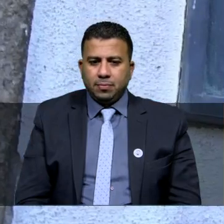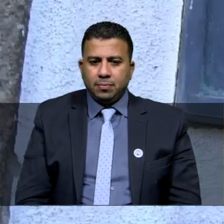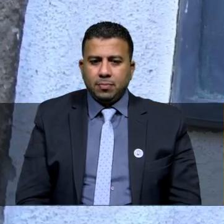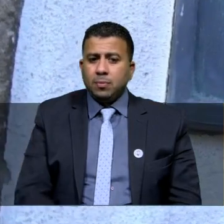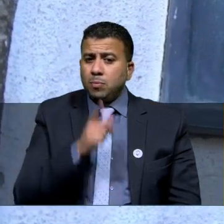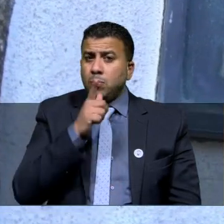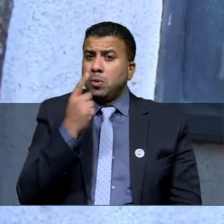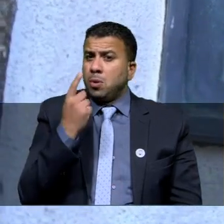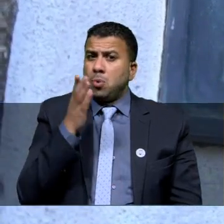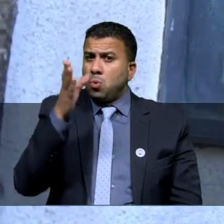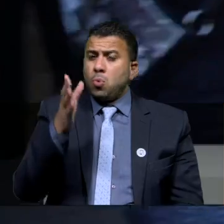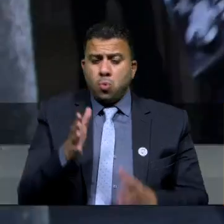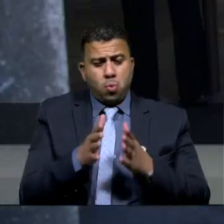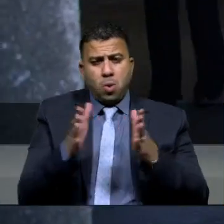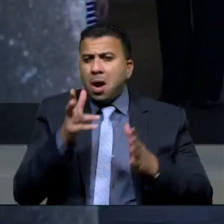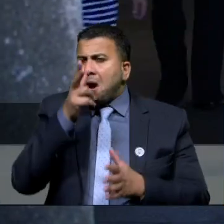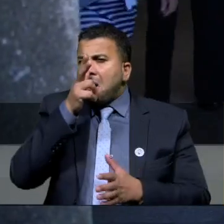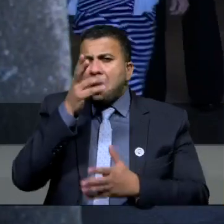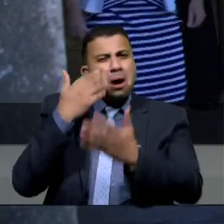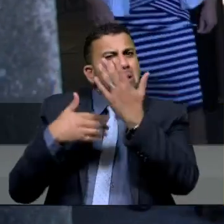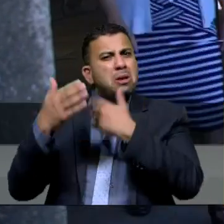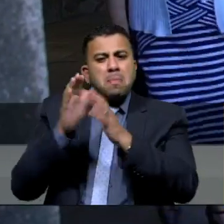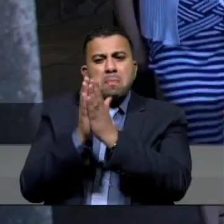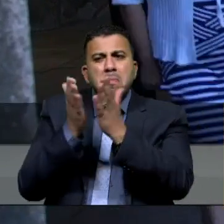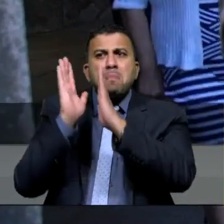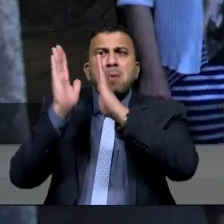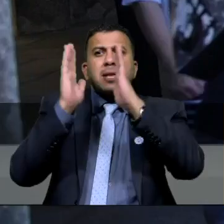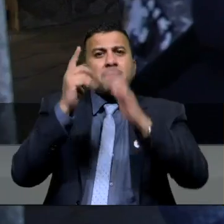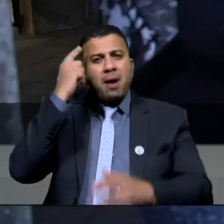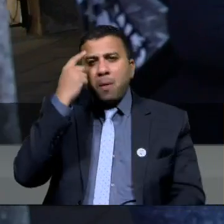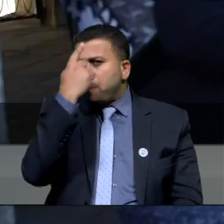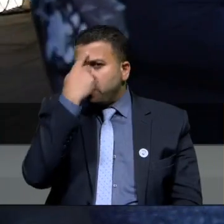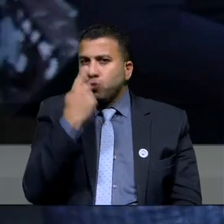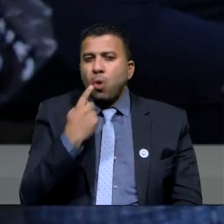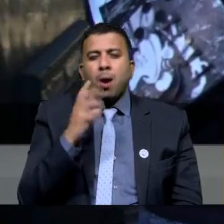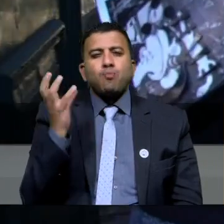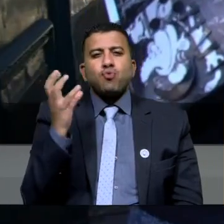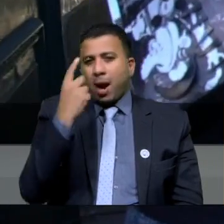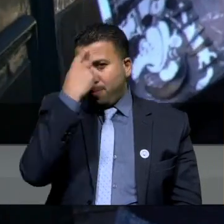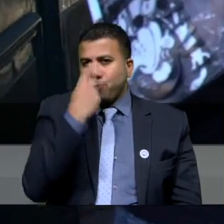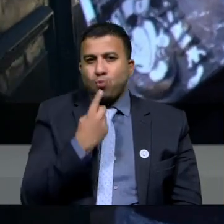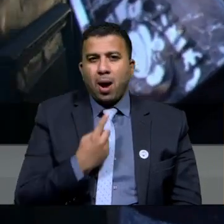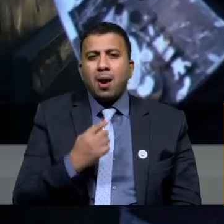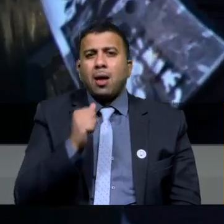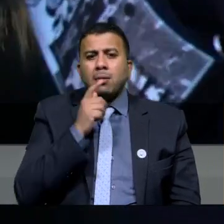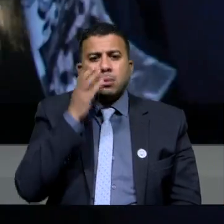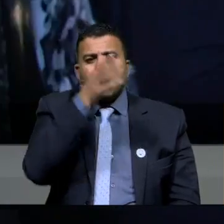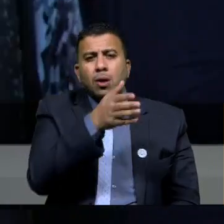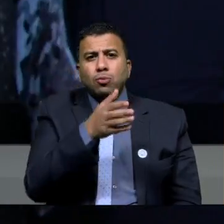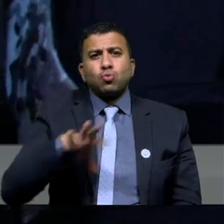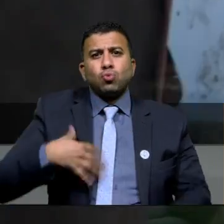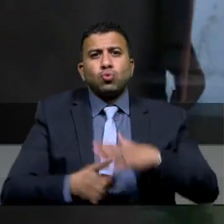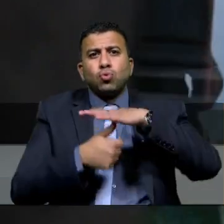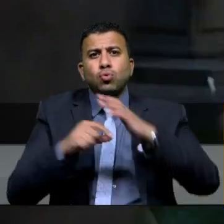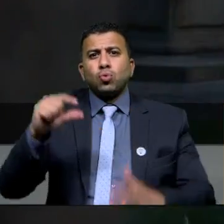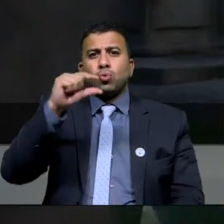في واحدة من أكبر وأقدم المكتبات العامة في البرتغال، تجول صاحب السمو الشيخ الدكتور سلطان بن محمد القاسمي